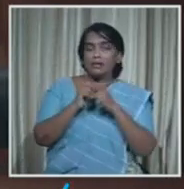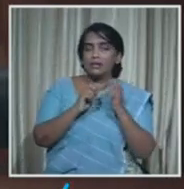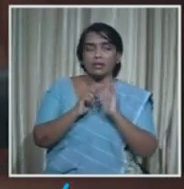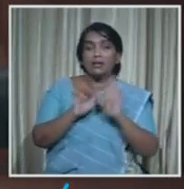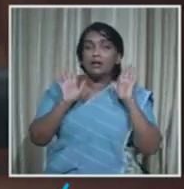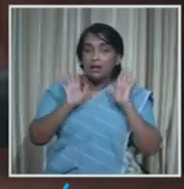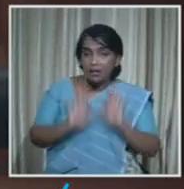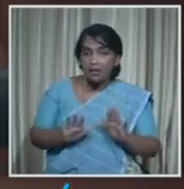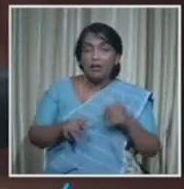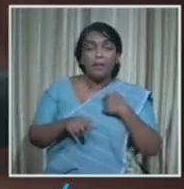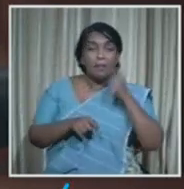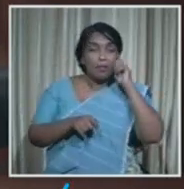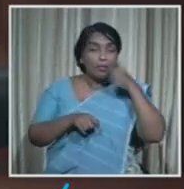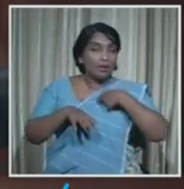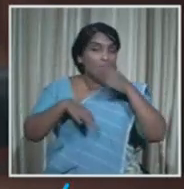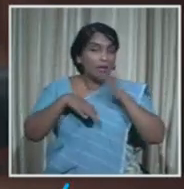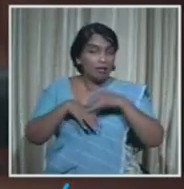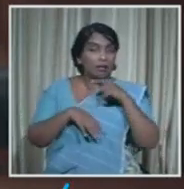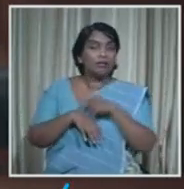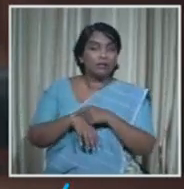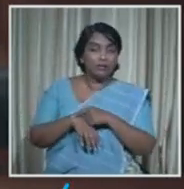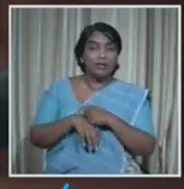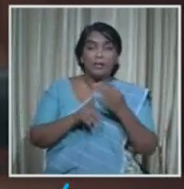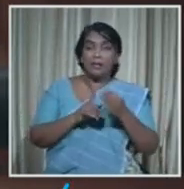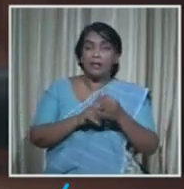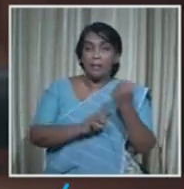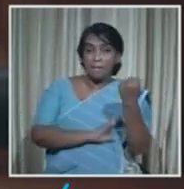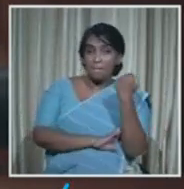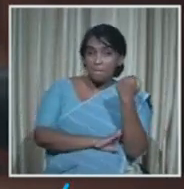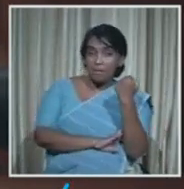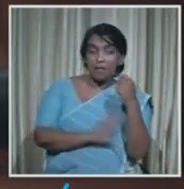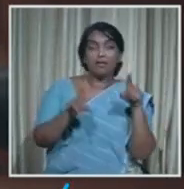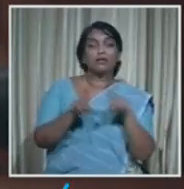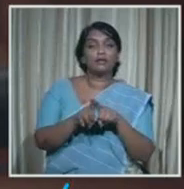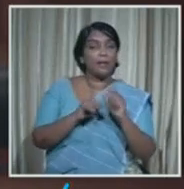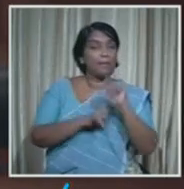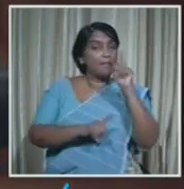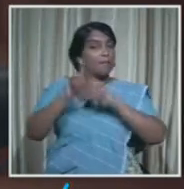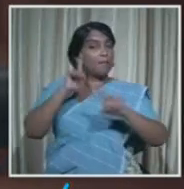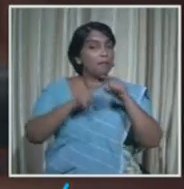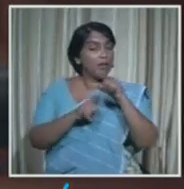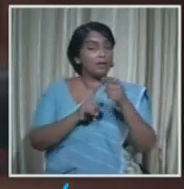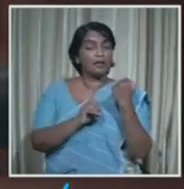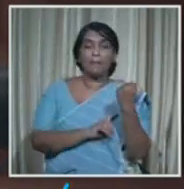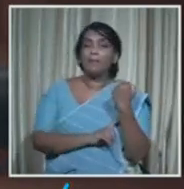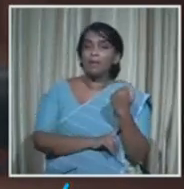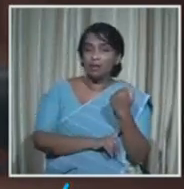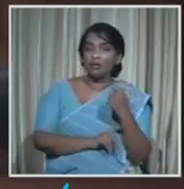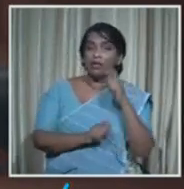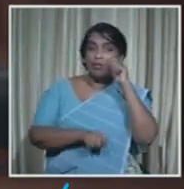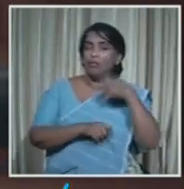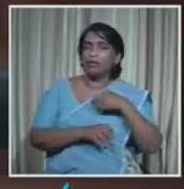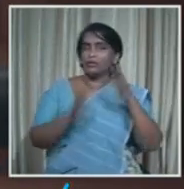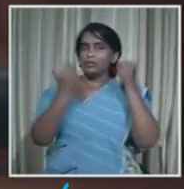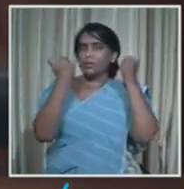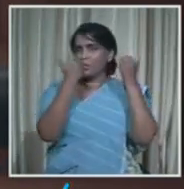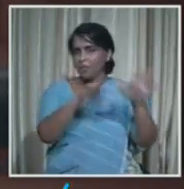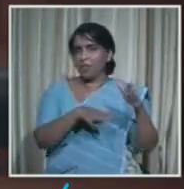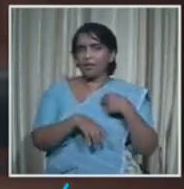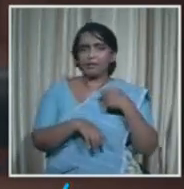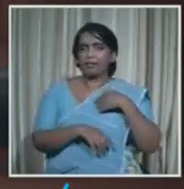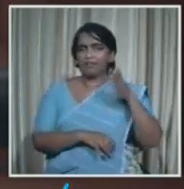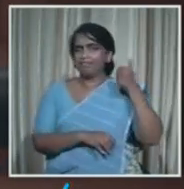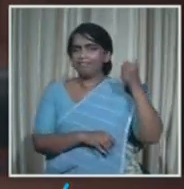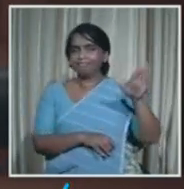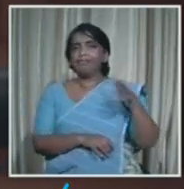තිබෙන්නේ. දැන් මුහුණ දී තිබෙන්නේ මේ විදායක බලය හා පාර්ලිමේන්තුවේ බලය ජනතාව ප්‍රතික්ෂේප කරන තත්ත්වයක් ඇති වී තිබෙනවා.